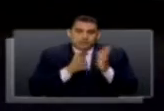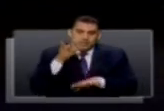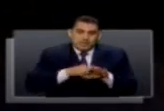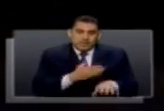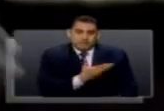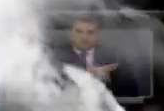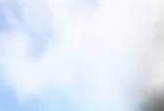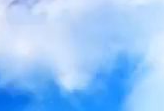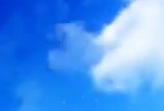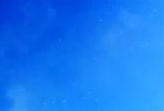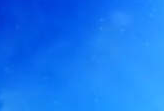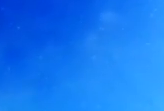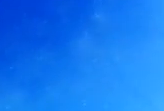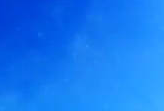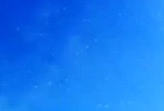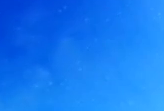الفاصل